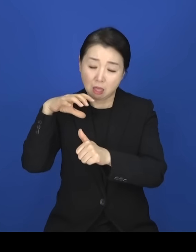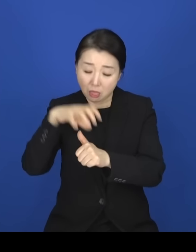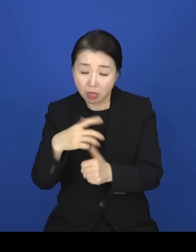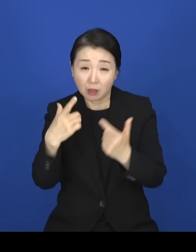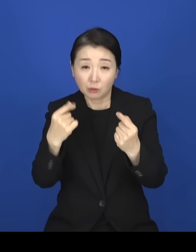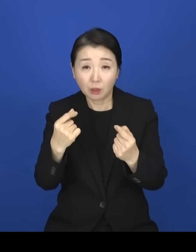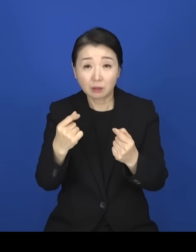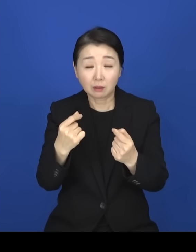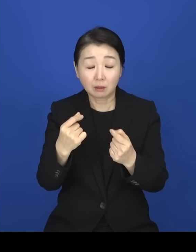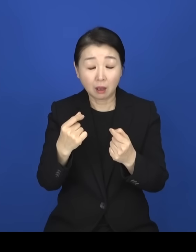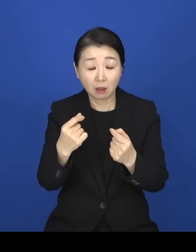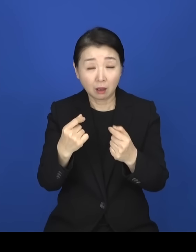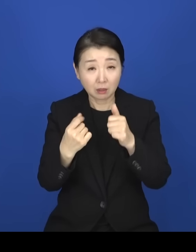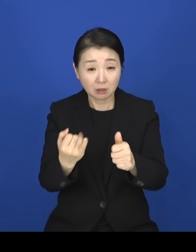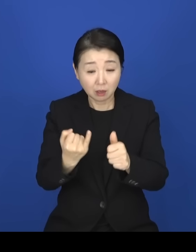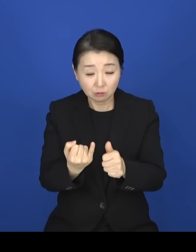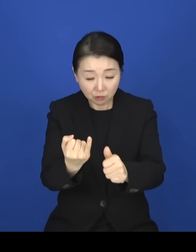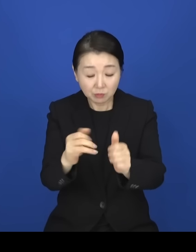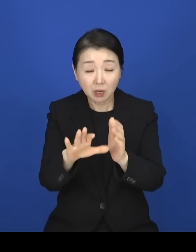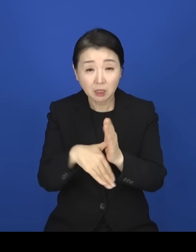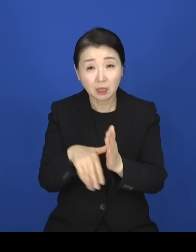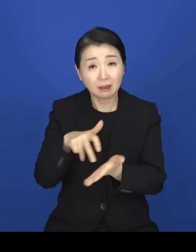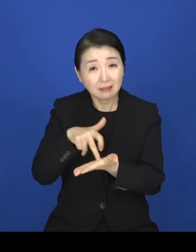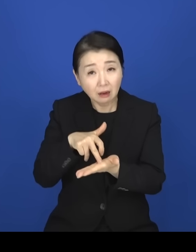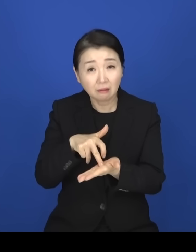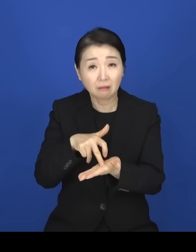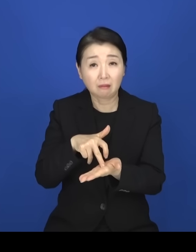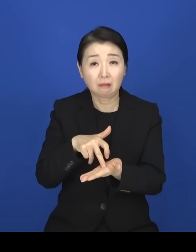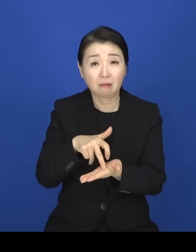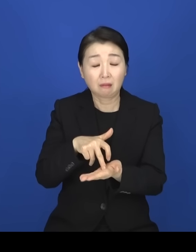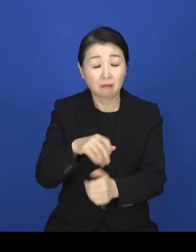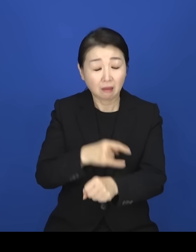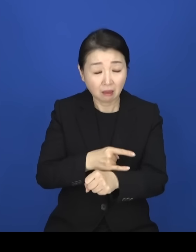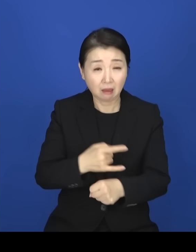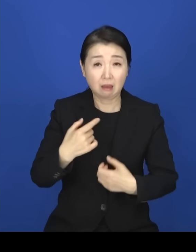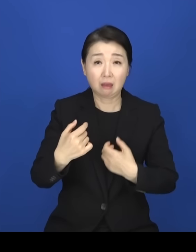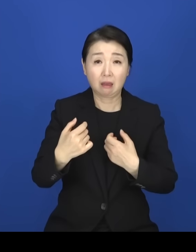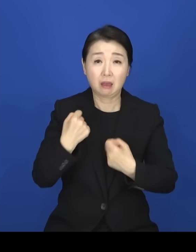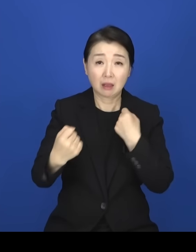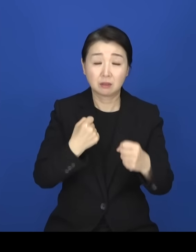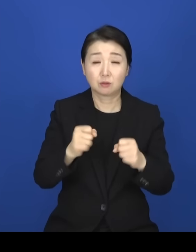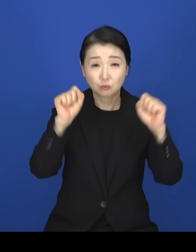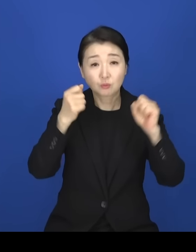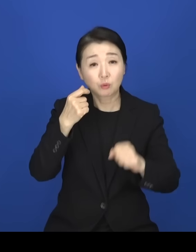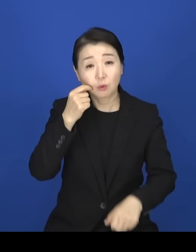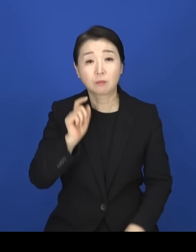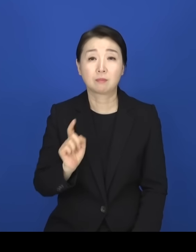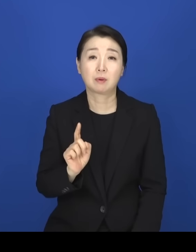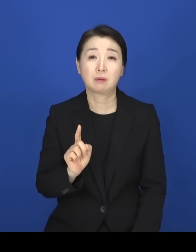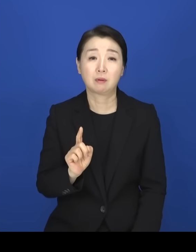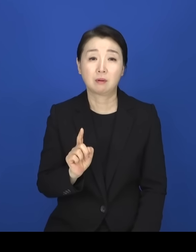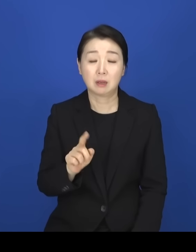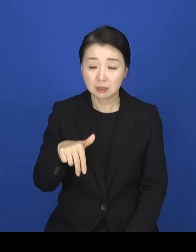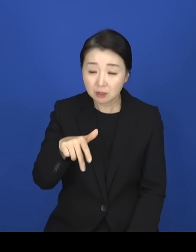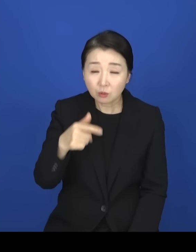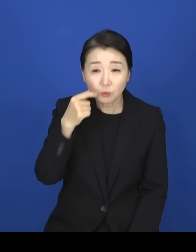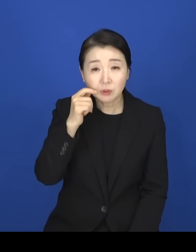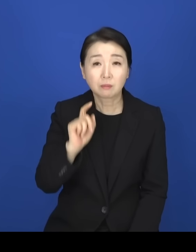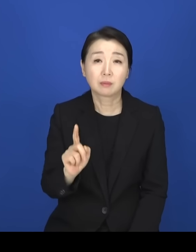신부 입장하는데 다리를 절면서 입장하고 내가 좋아하는 뭐 헬스 뭐 운동 다 못하는 거야. 산책도